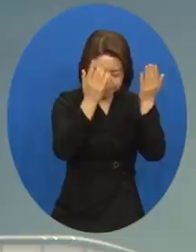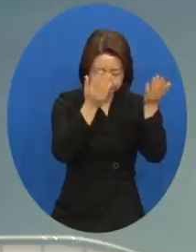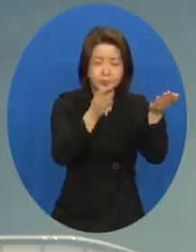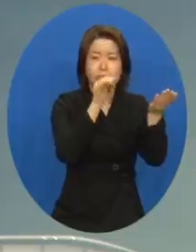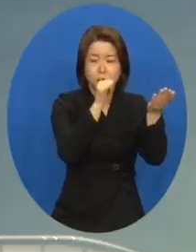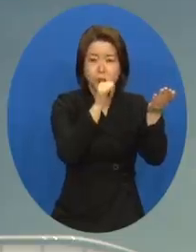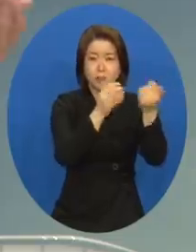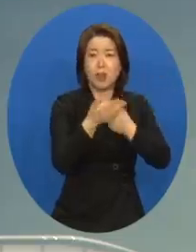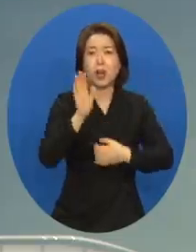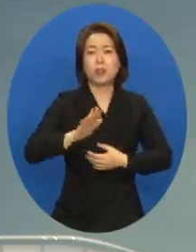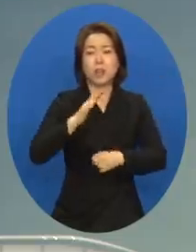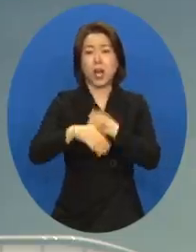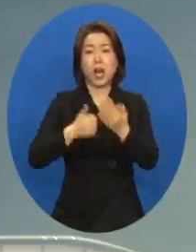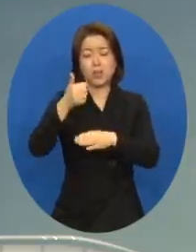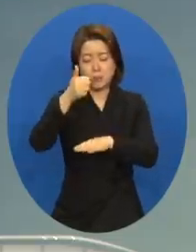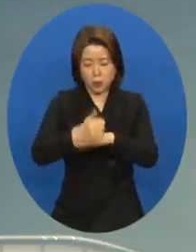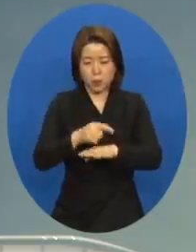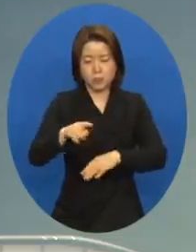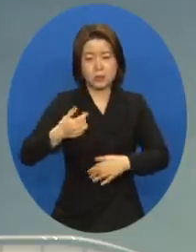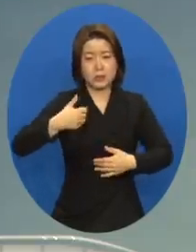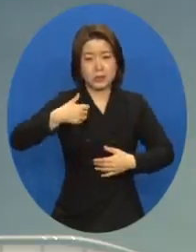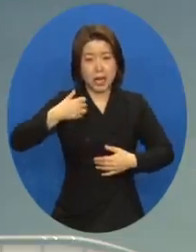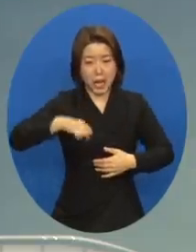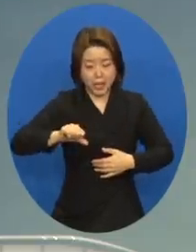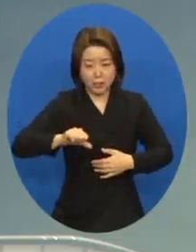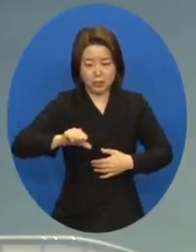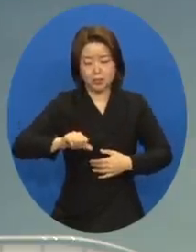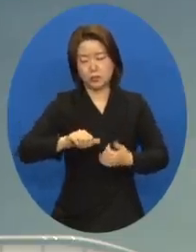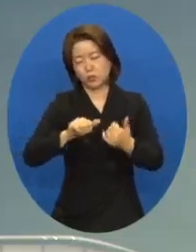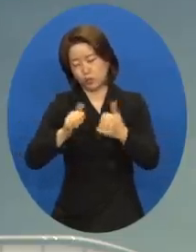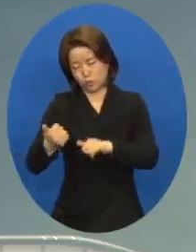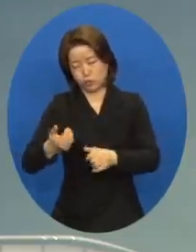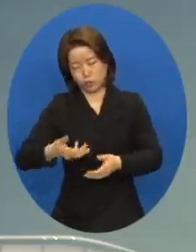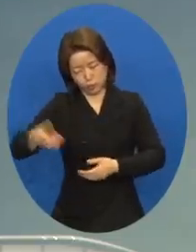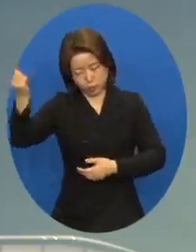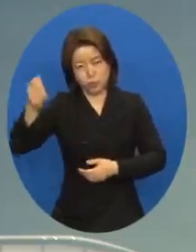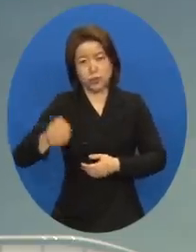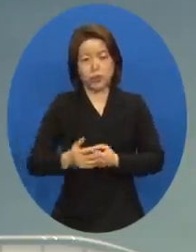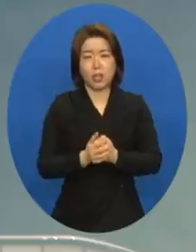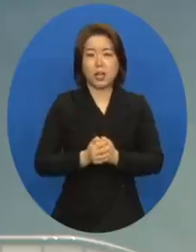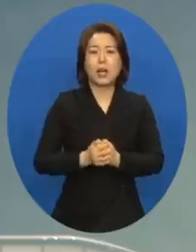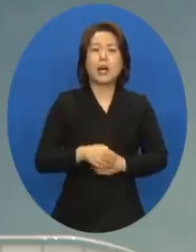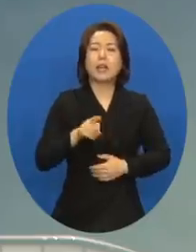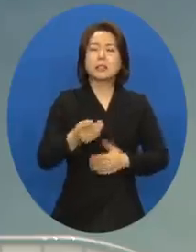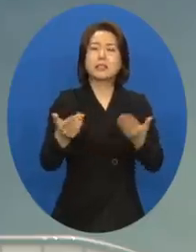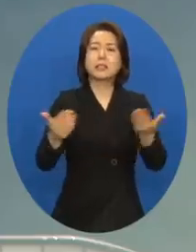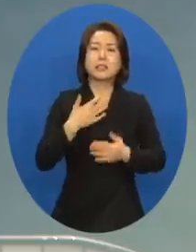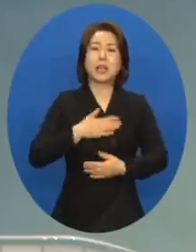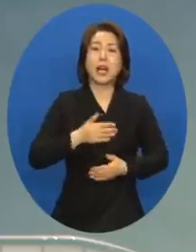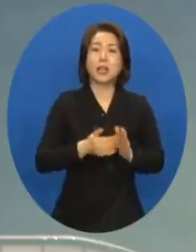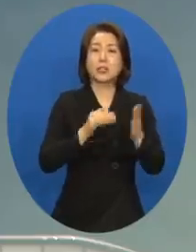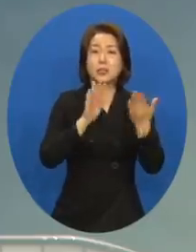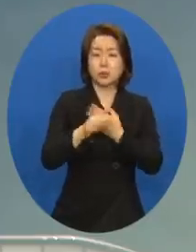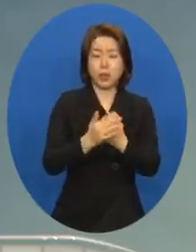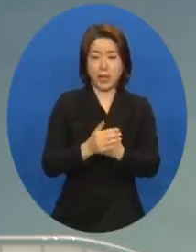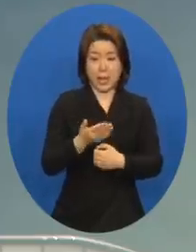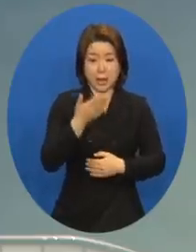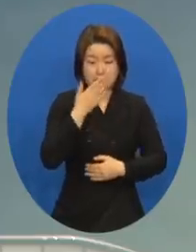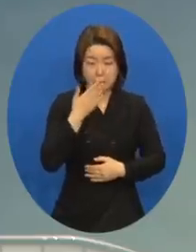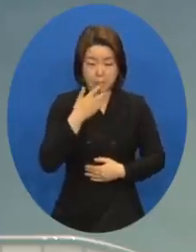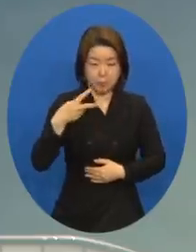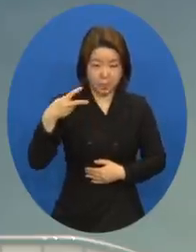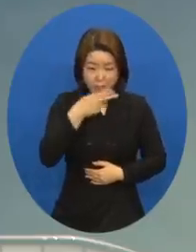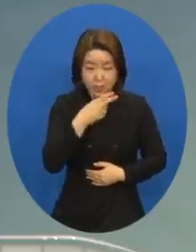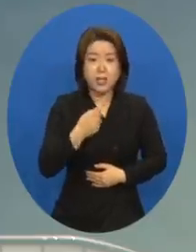아들을 결국은 데려가십니다. 그 일을 알고 난 다음에 식음을 전폐하고